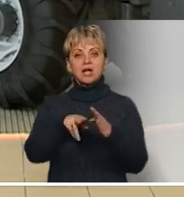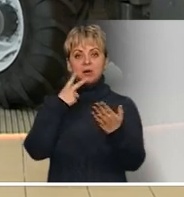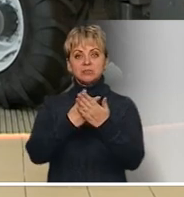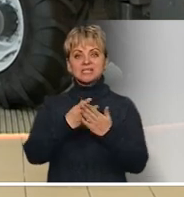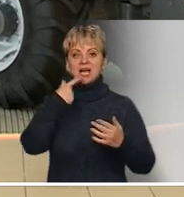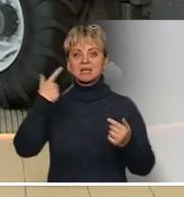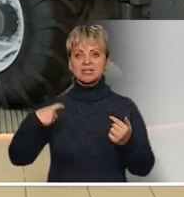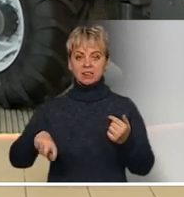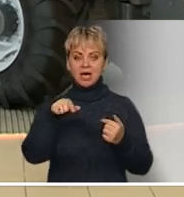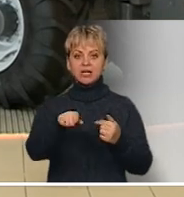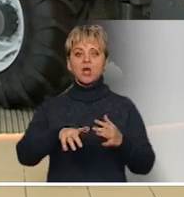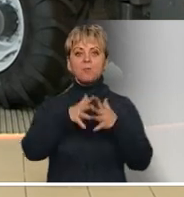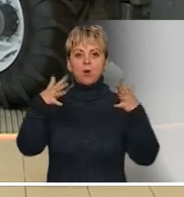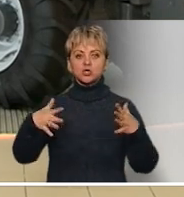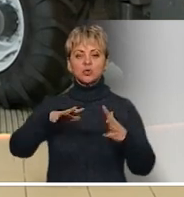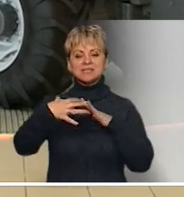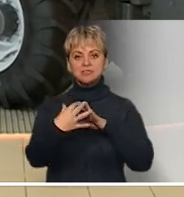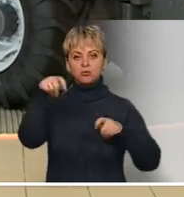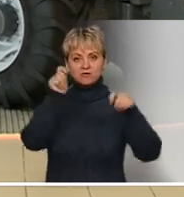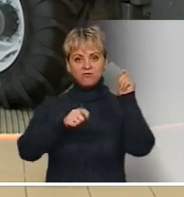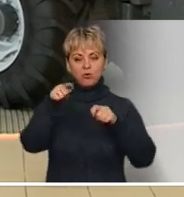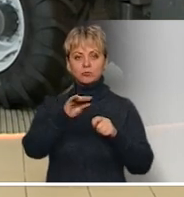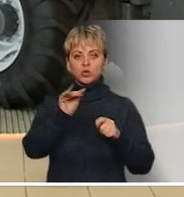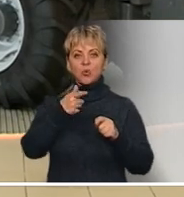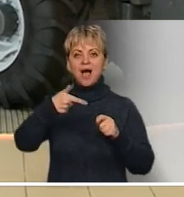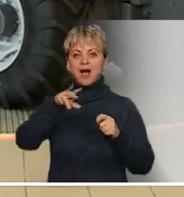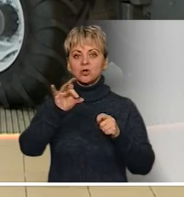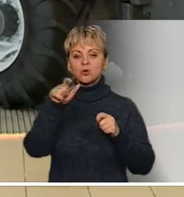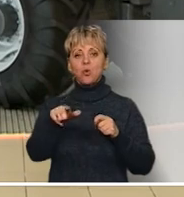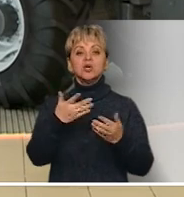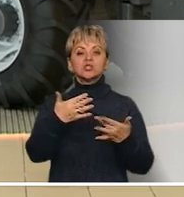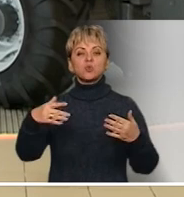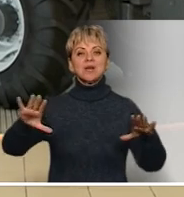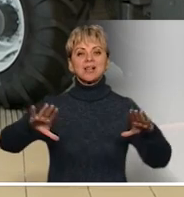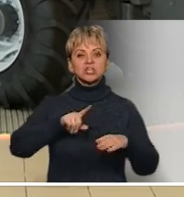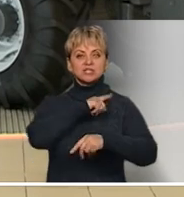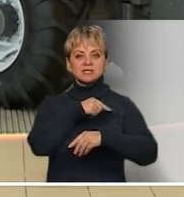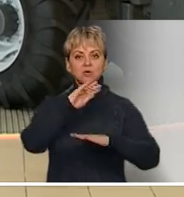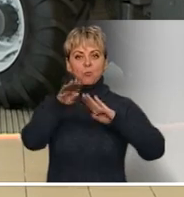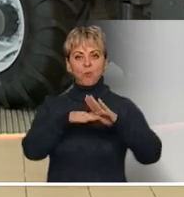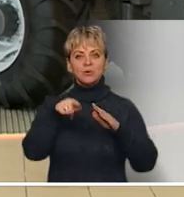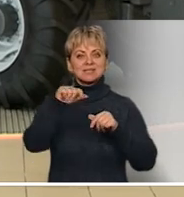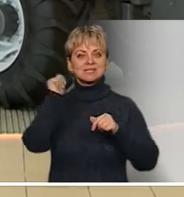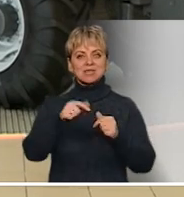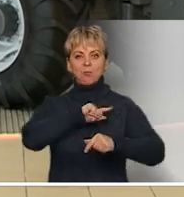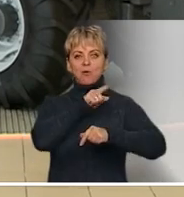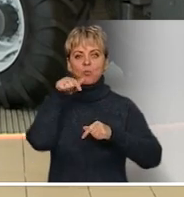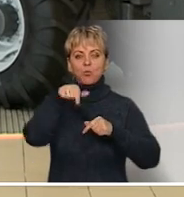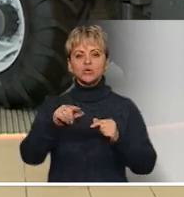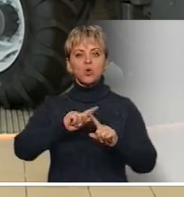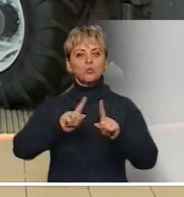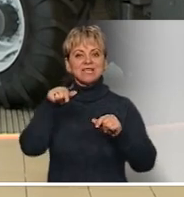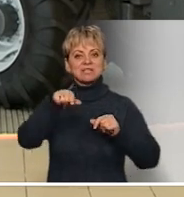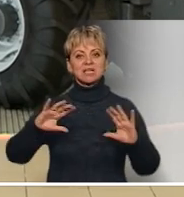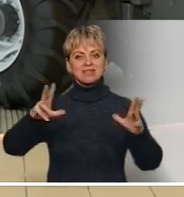такая представлена в Краснодаре на масштабном сельхозфоруме «Юг-Агро». Сколько лошадиных сил под капотом самого